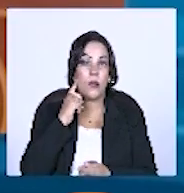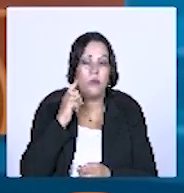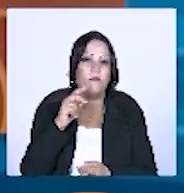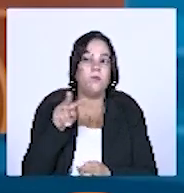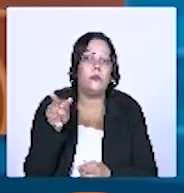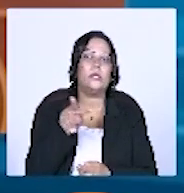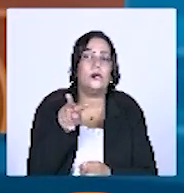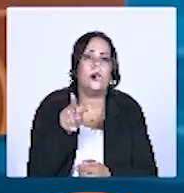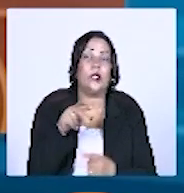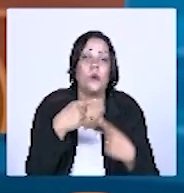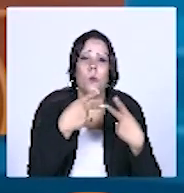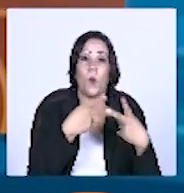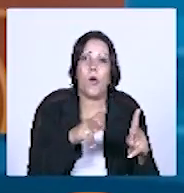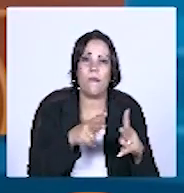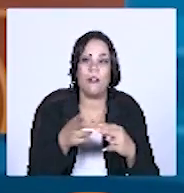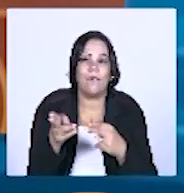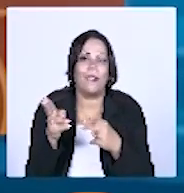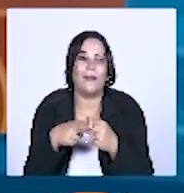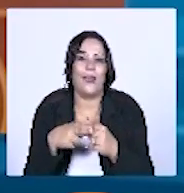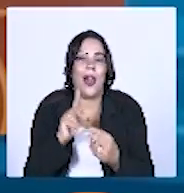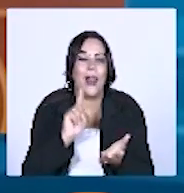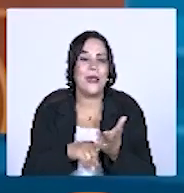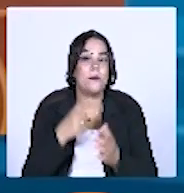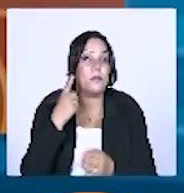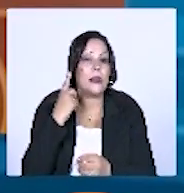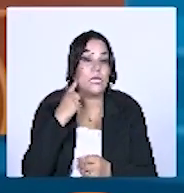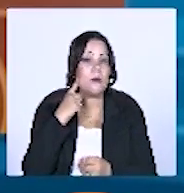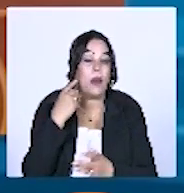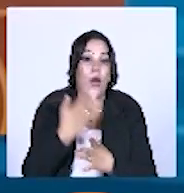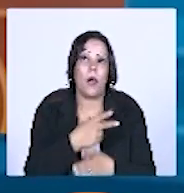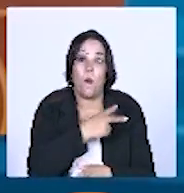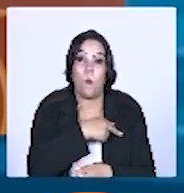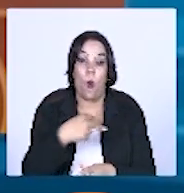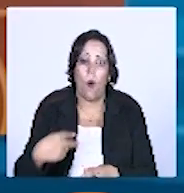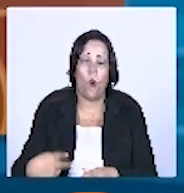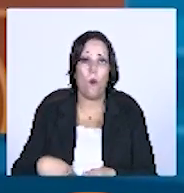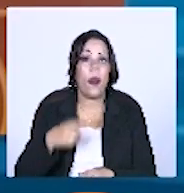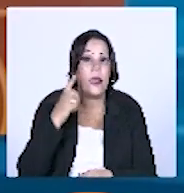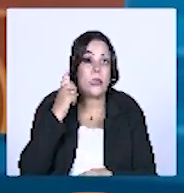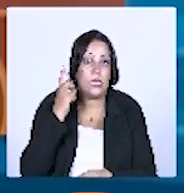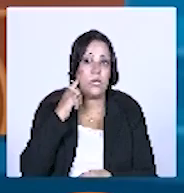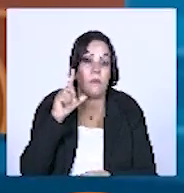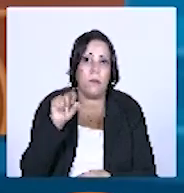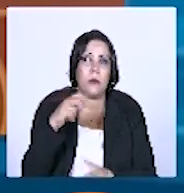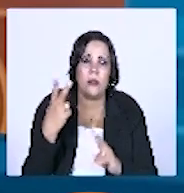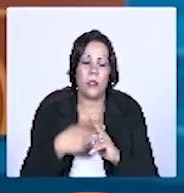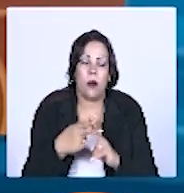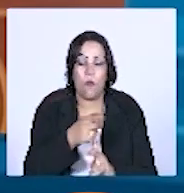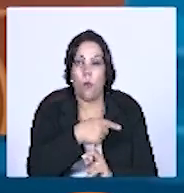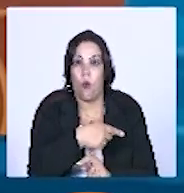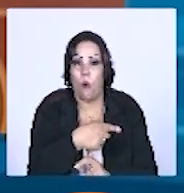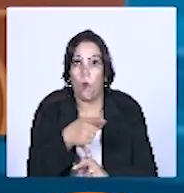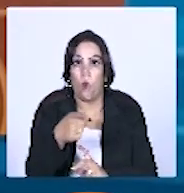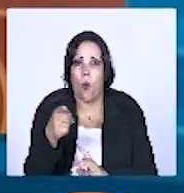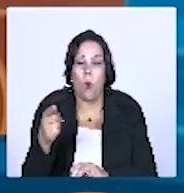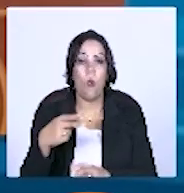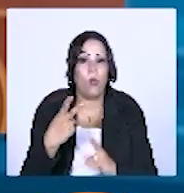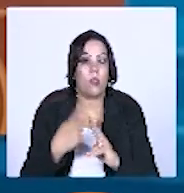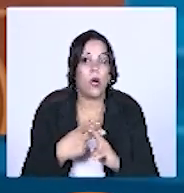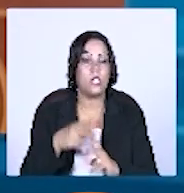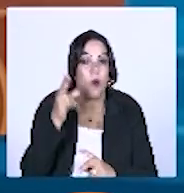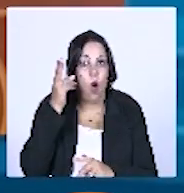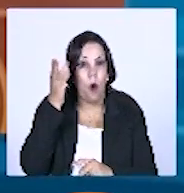الاتجاهين مساله مهمه ان تستمع الحكومه الى وجهات نظر الاكاديميين والمثقفين دي